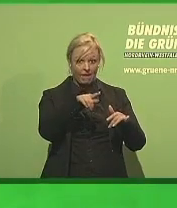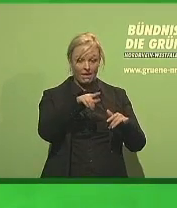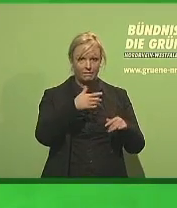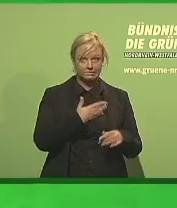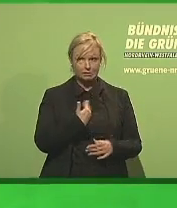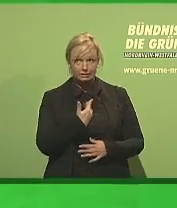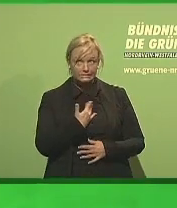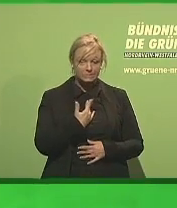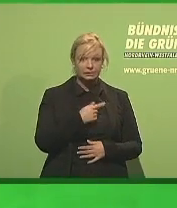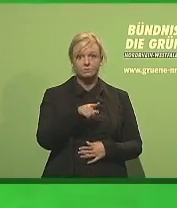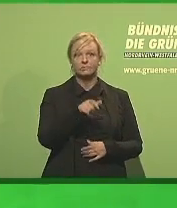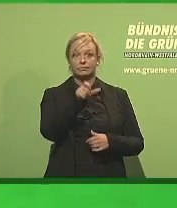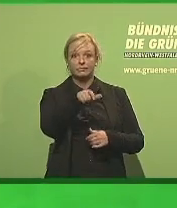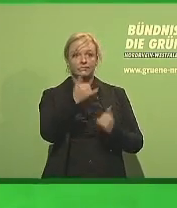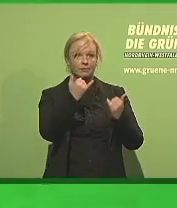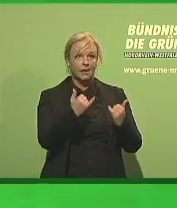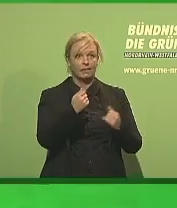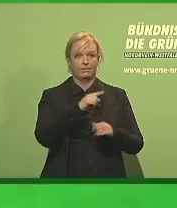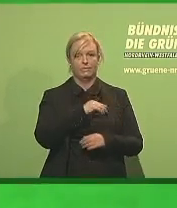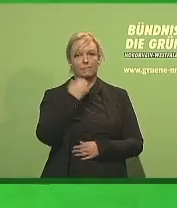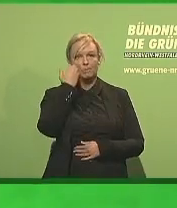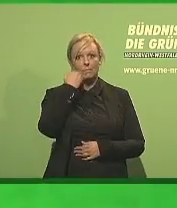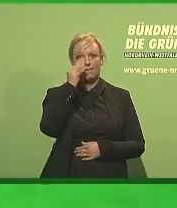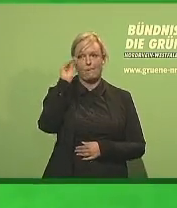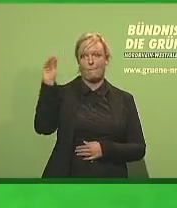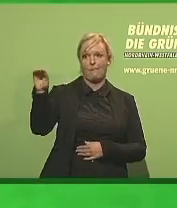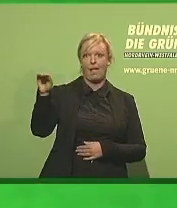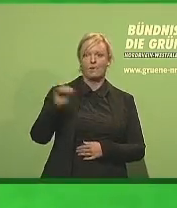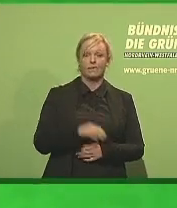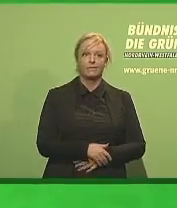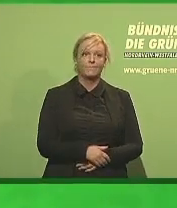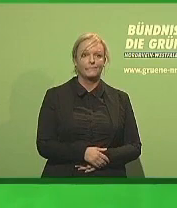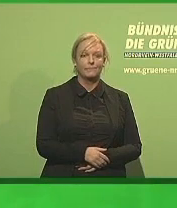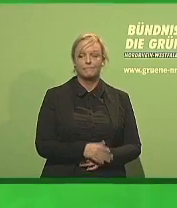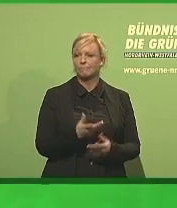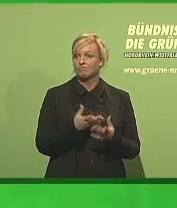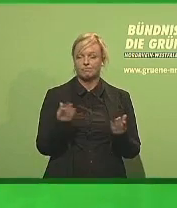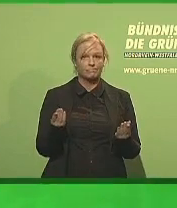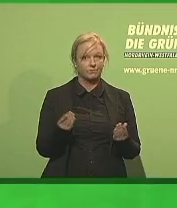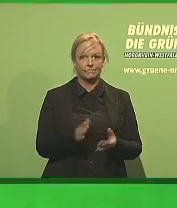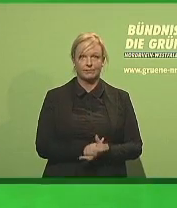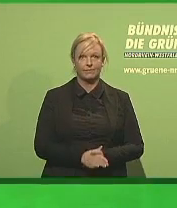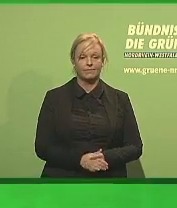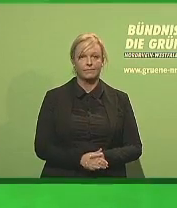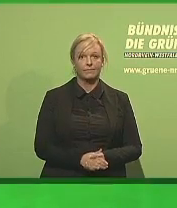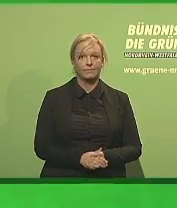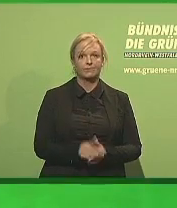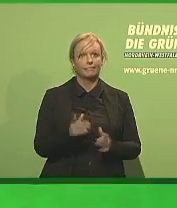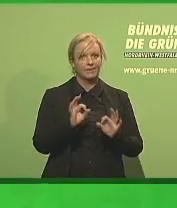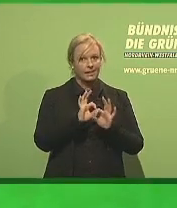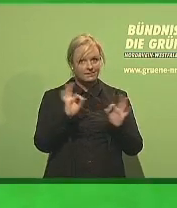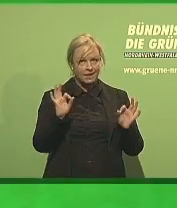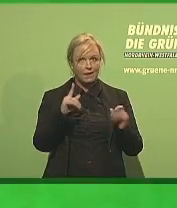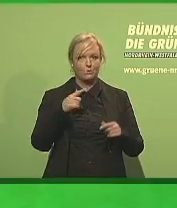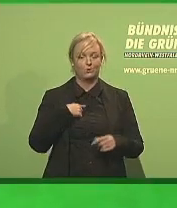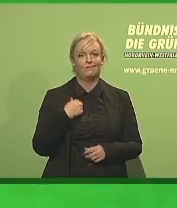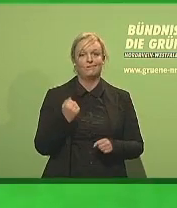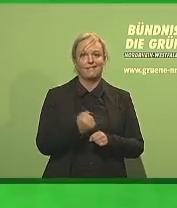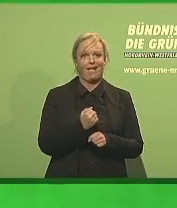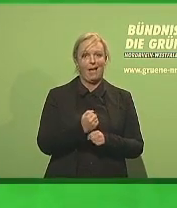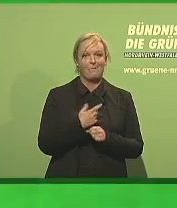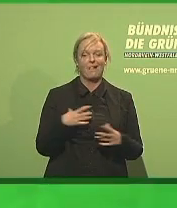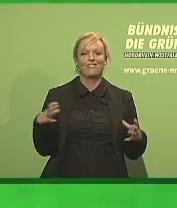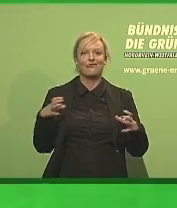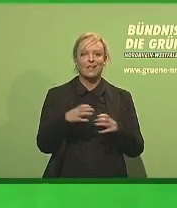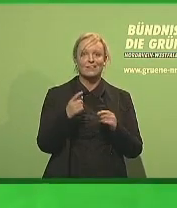der müsse jetzt sich melden. Wenn das nicht der Fall ist, ist das sehr gut und mein Job als